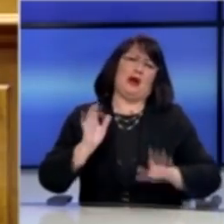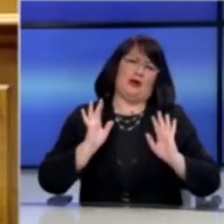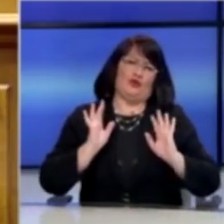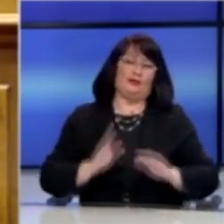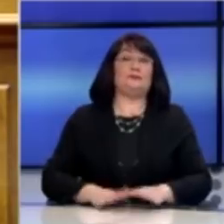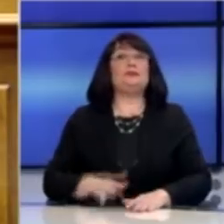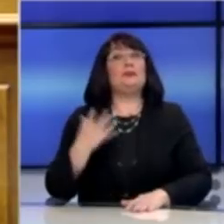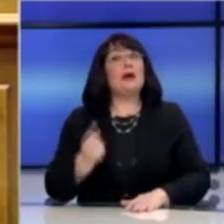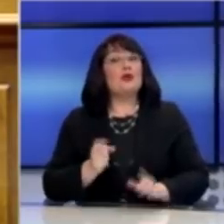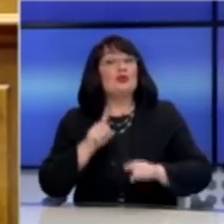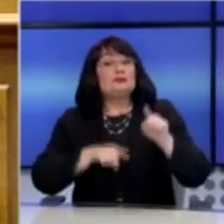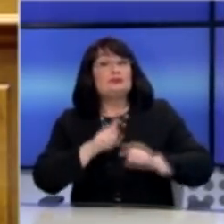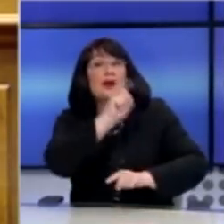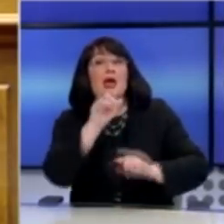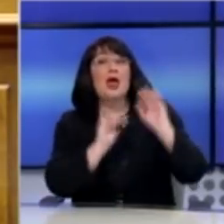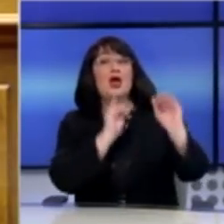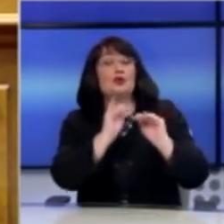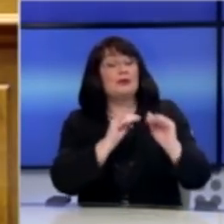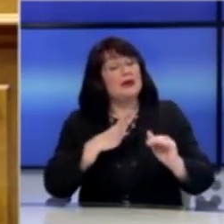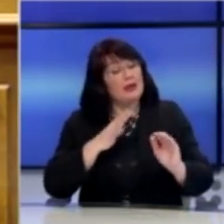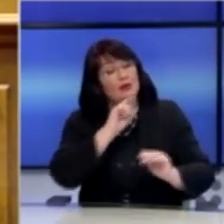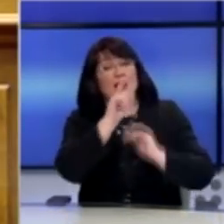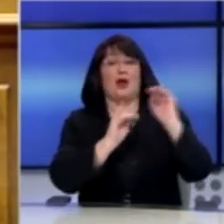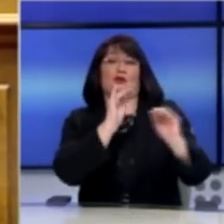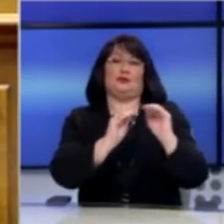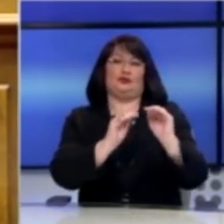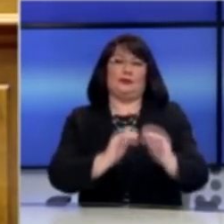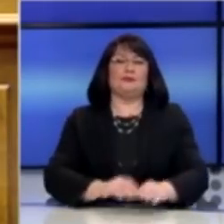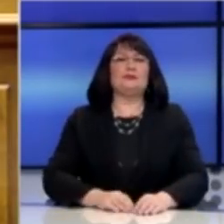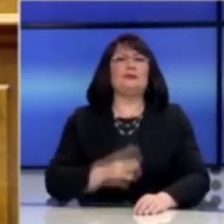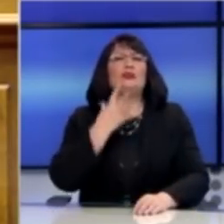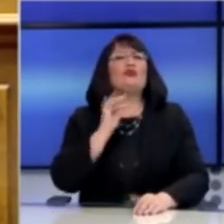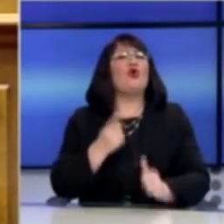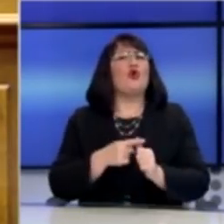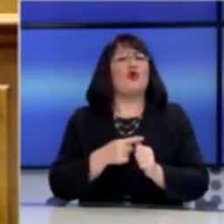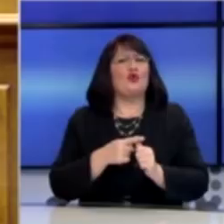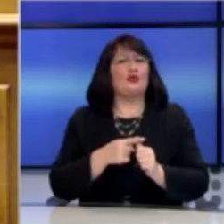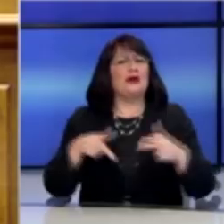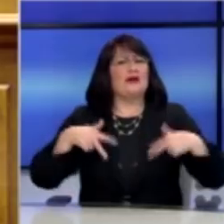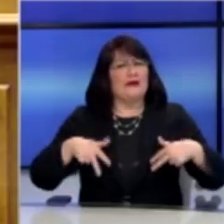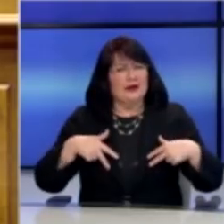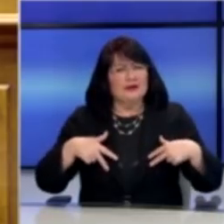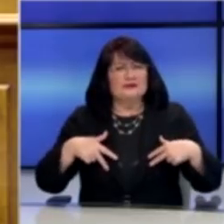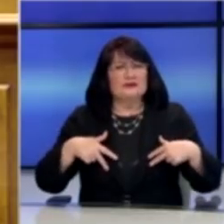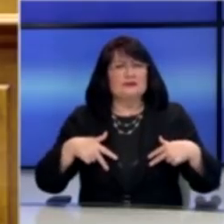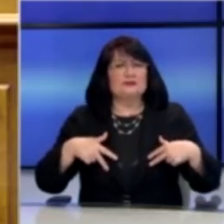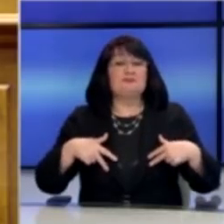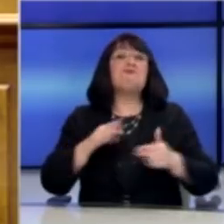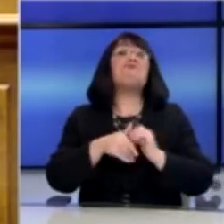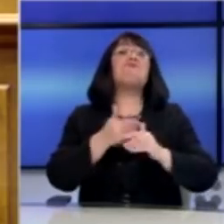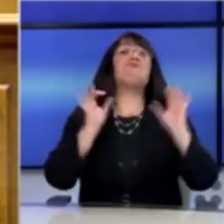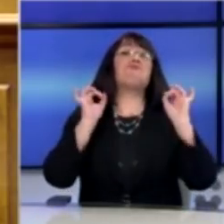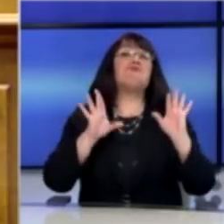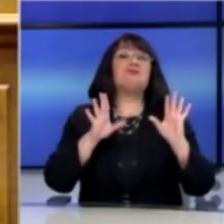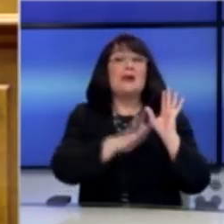ορισμένα ερωτήματα τα οποία θέλουμε να θέσουμε εδώ μέσα. Για ποιους λόγους, για παράδειγμα, η κυβέρνηση δεν